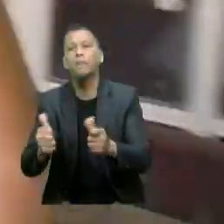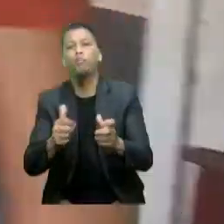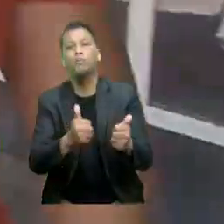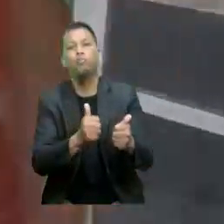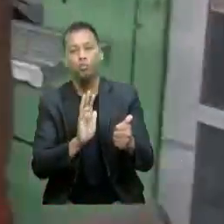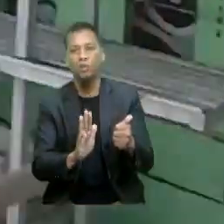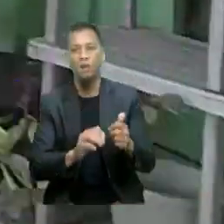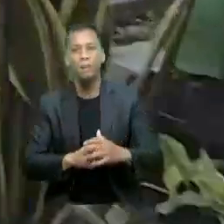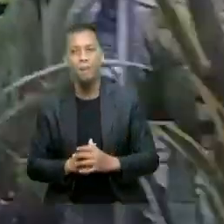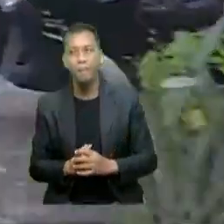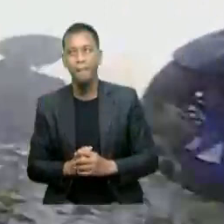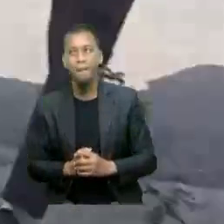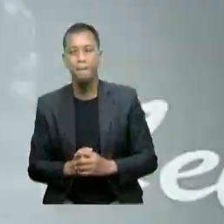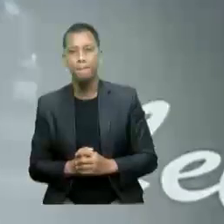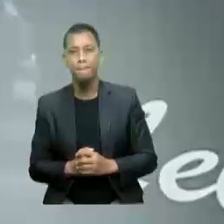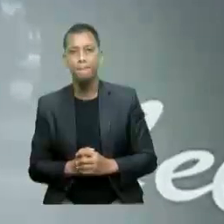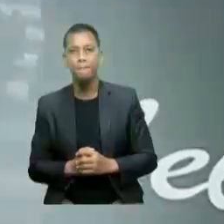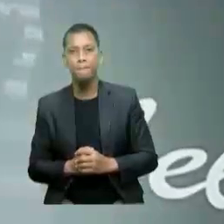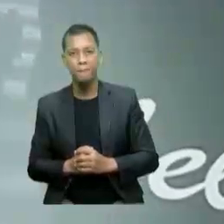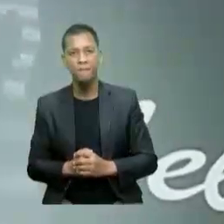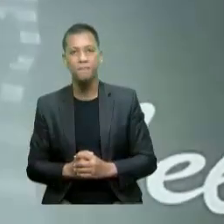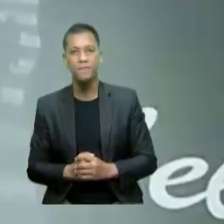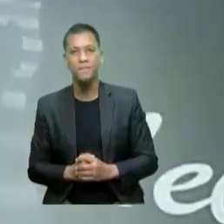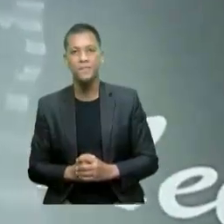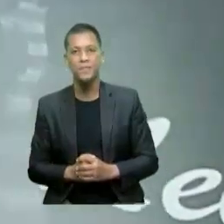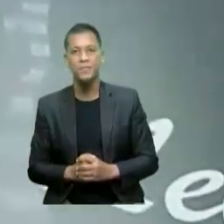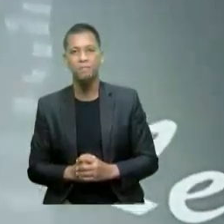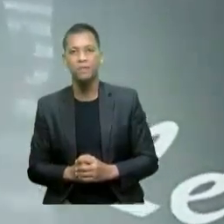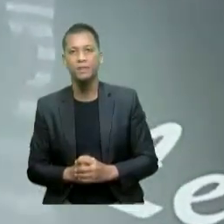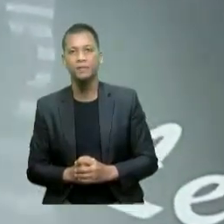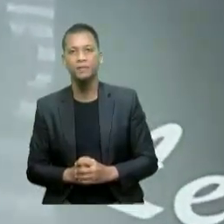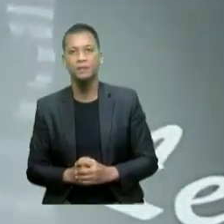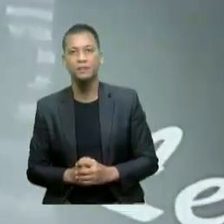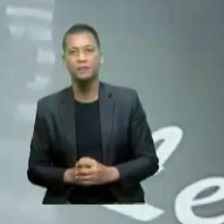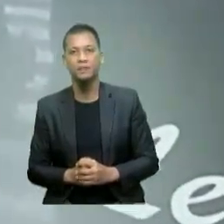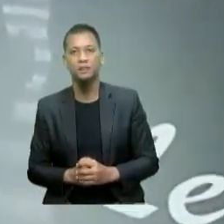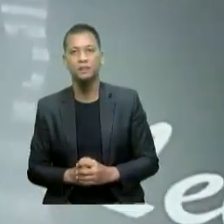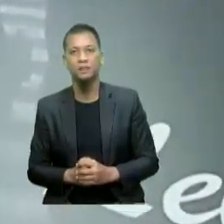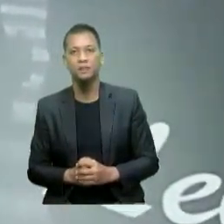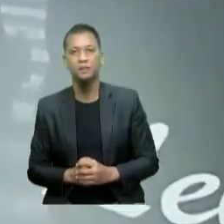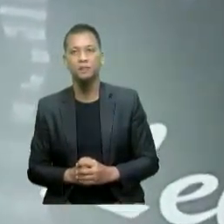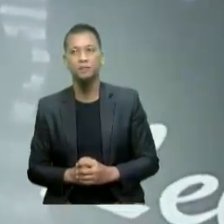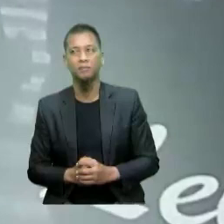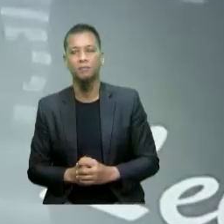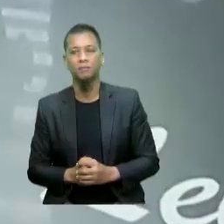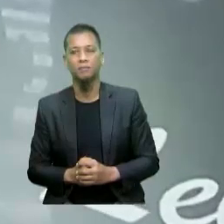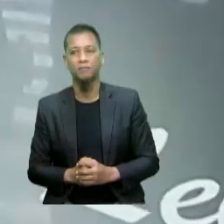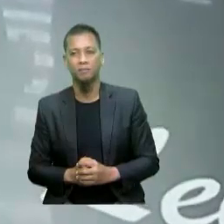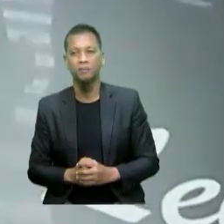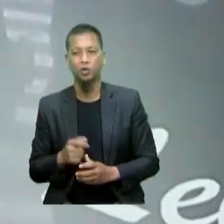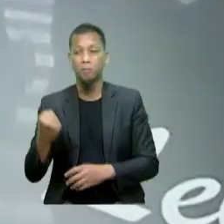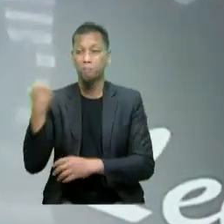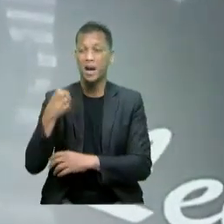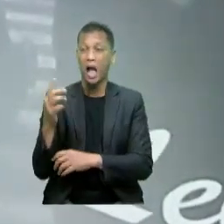disita sebagai barang bukti. Ada beberapa korban yang terkena oleh senjata tajam yang diakibatkan